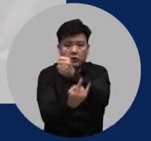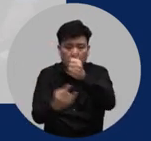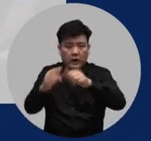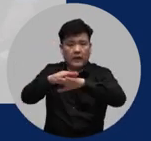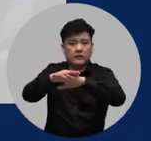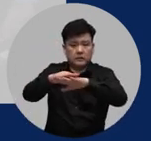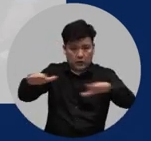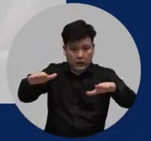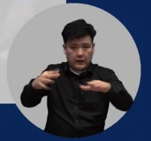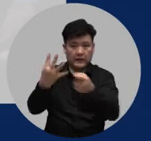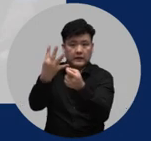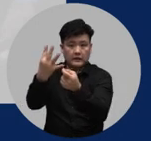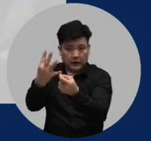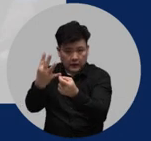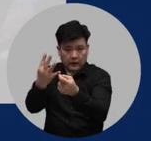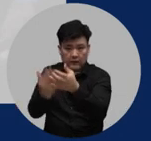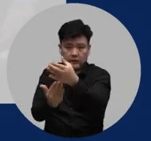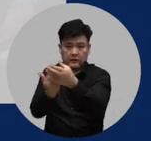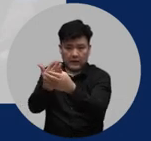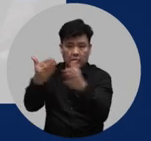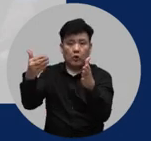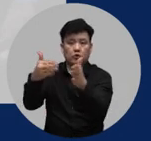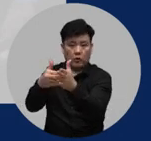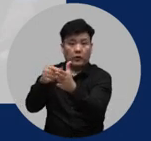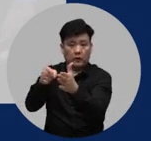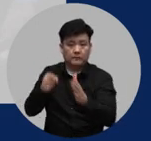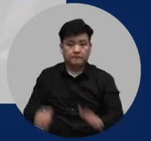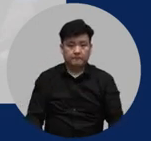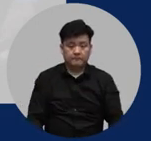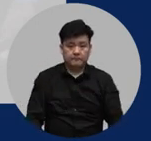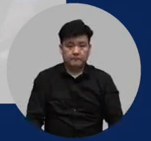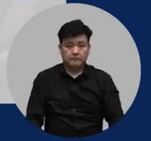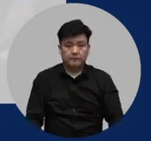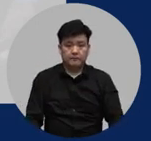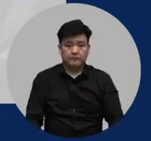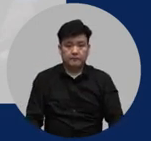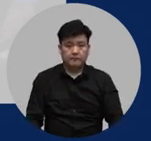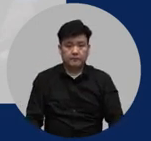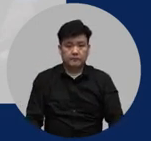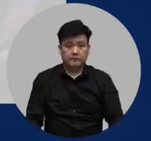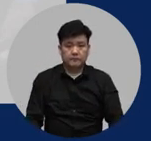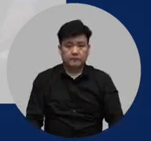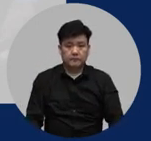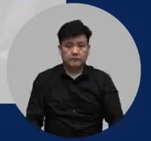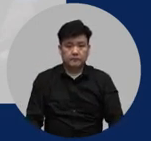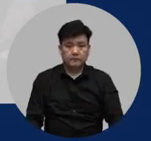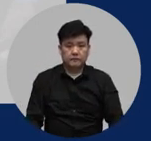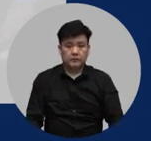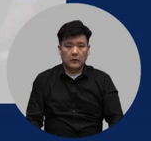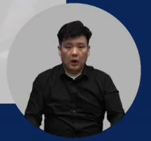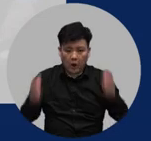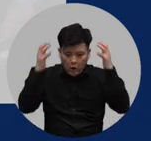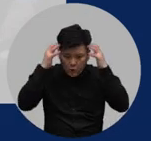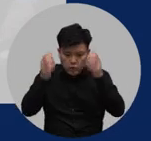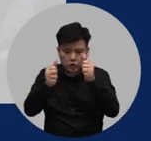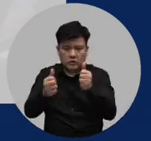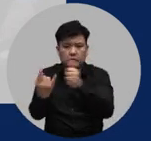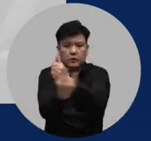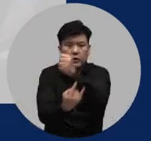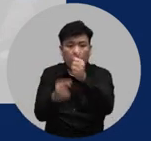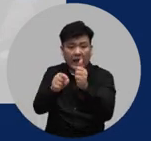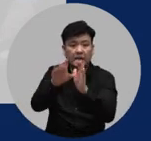고충심의위원회 처리, 4단계는 사건 종결로 처리 절차가 진행됩니다. 특히